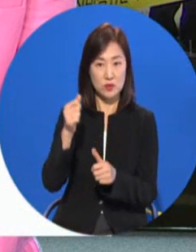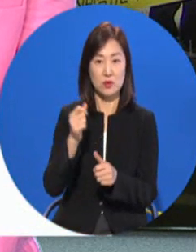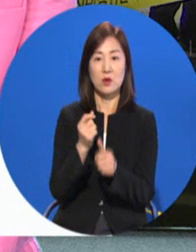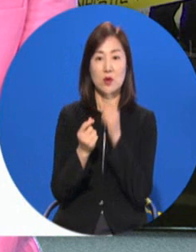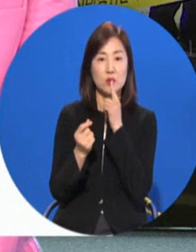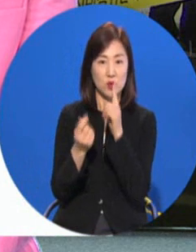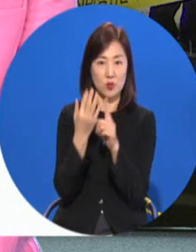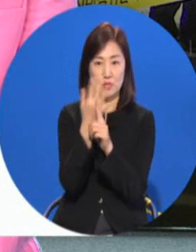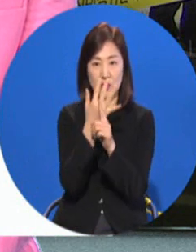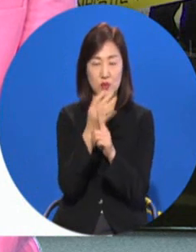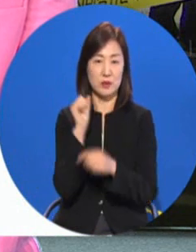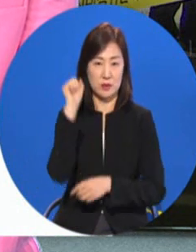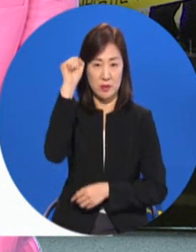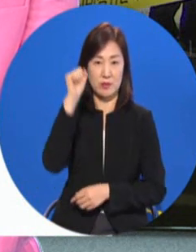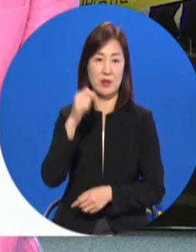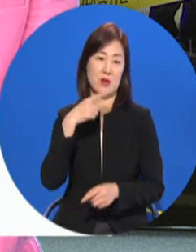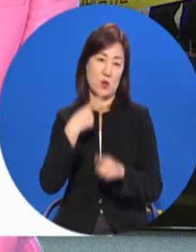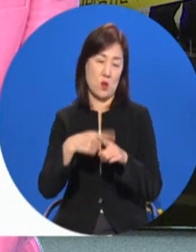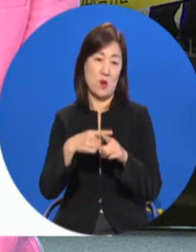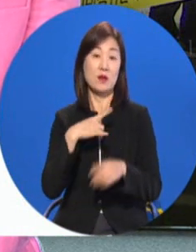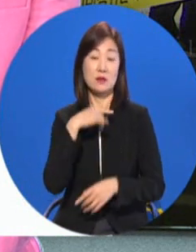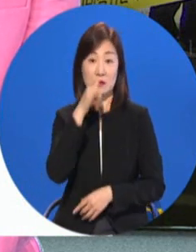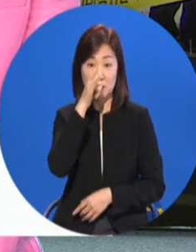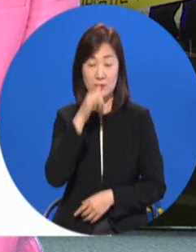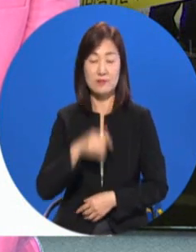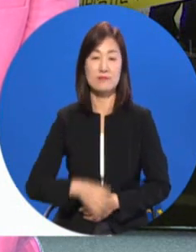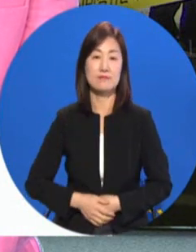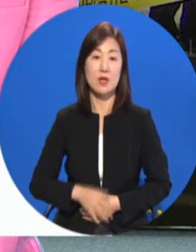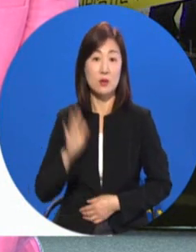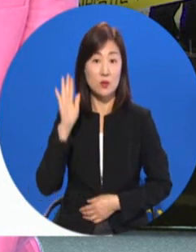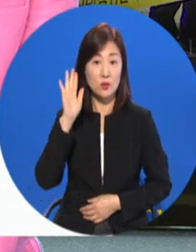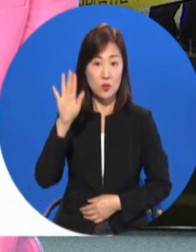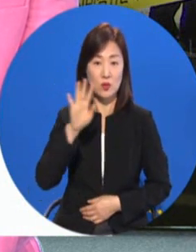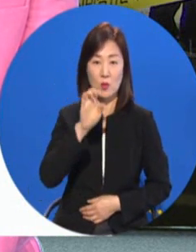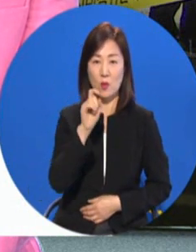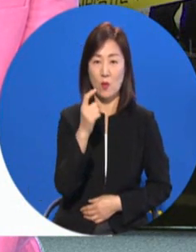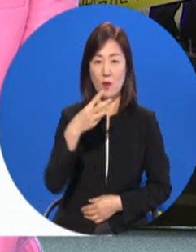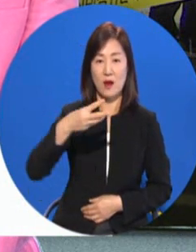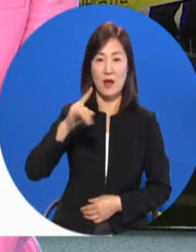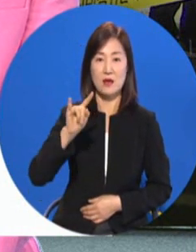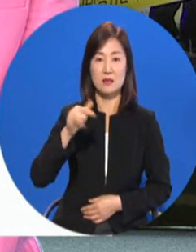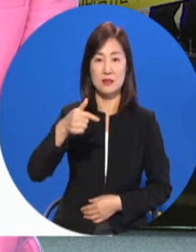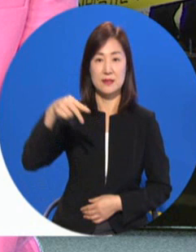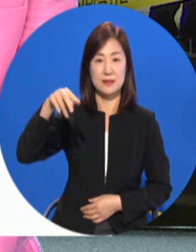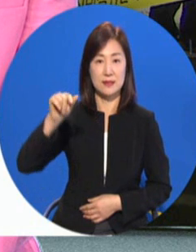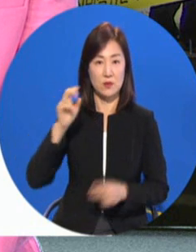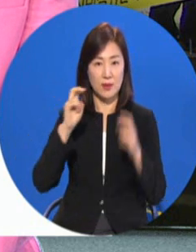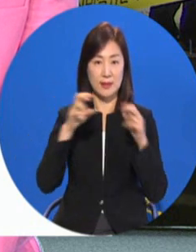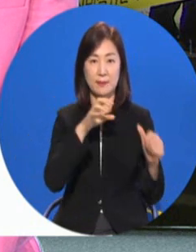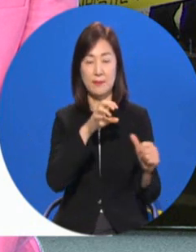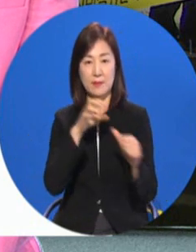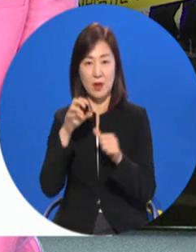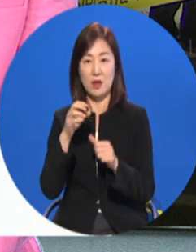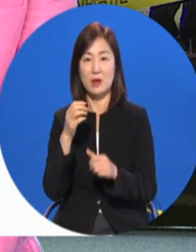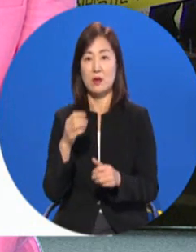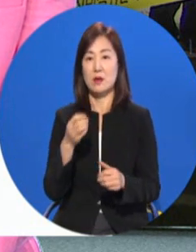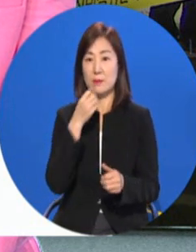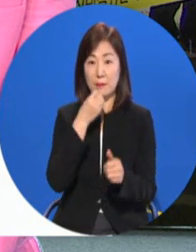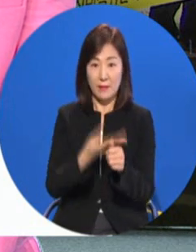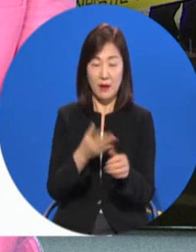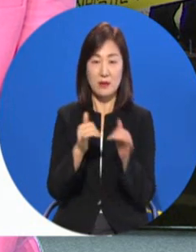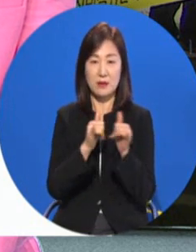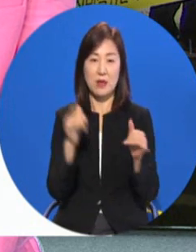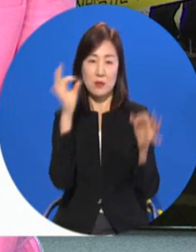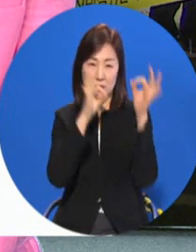건 없 을 치른 일이 있었습니다 그런데 고흥군 이 이후 포렌식 업체까지 동원해 군수의 발언을 유출 한걸로 의심되는